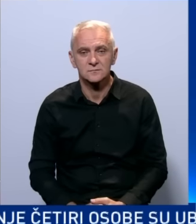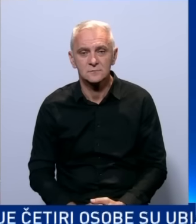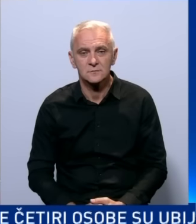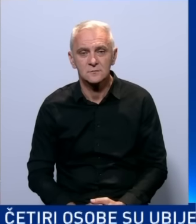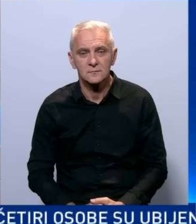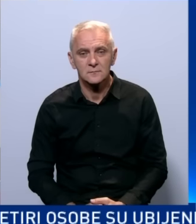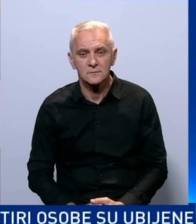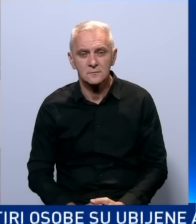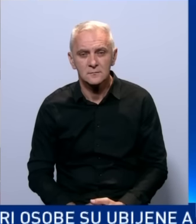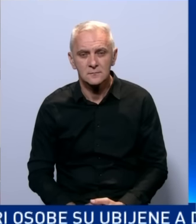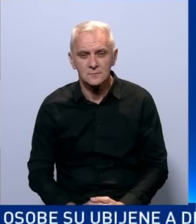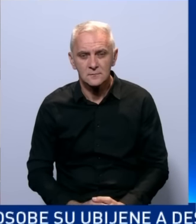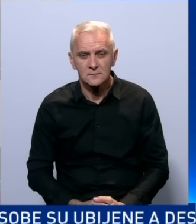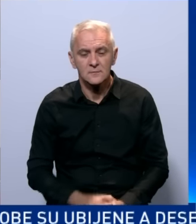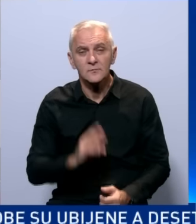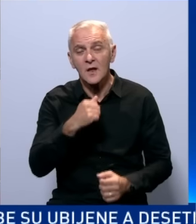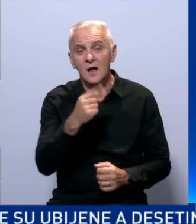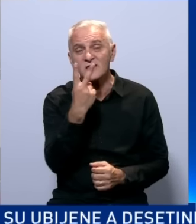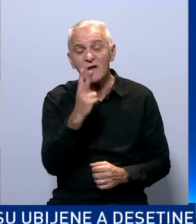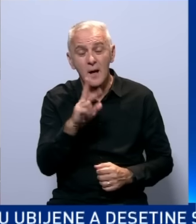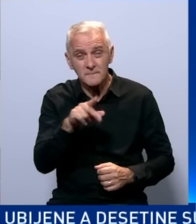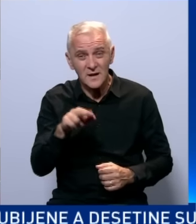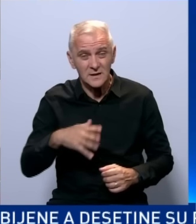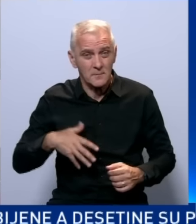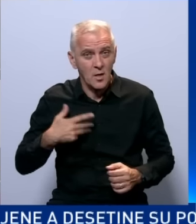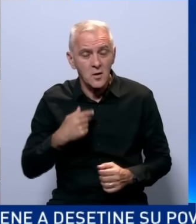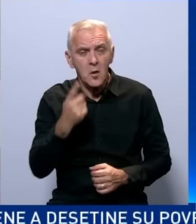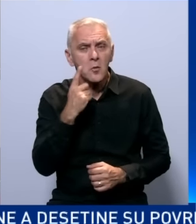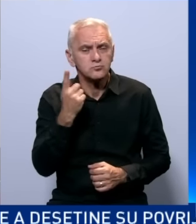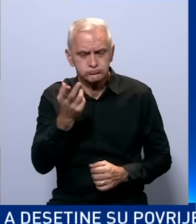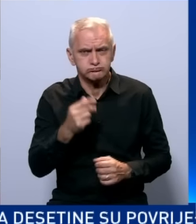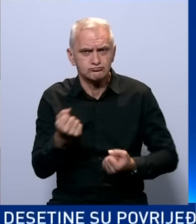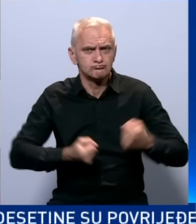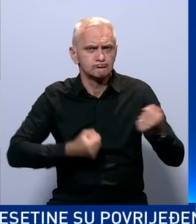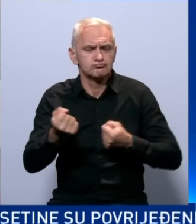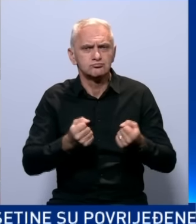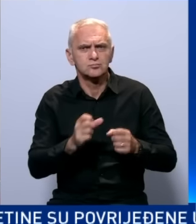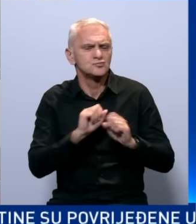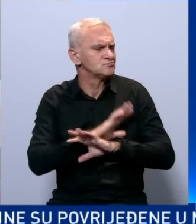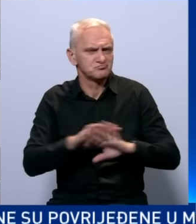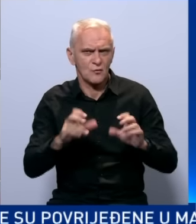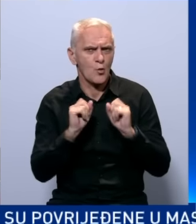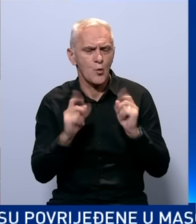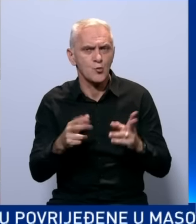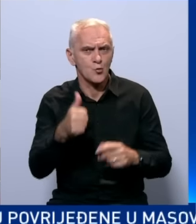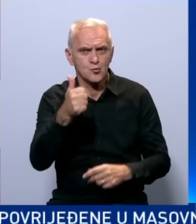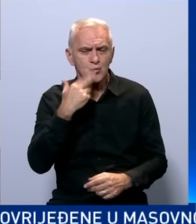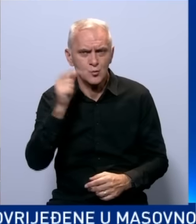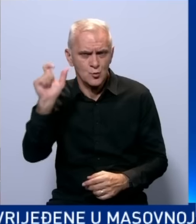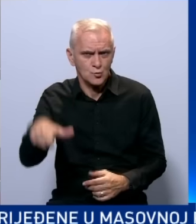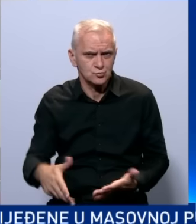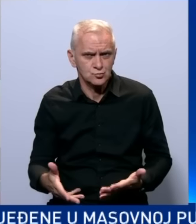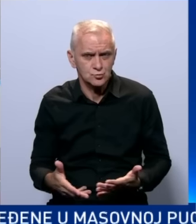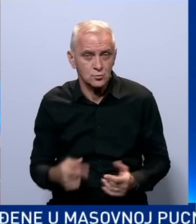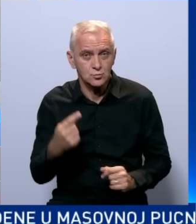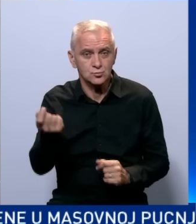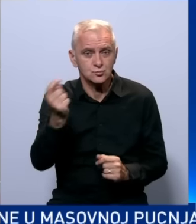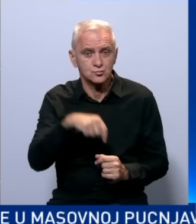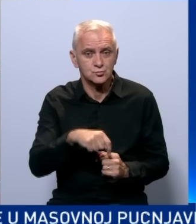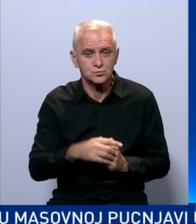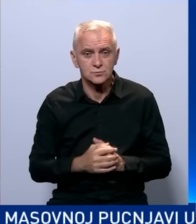sam imao 2 vozača, to jest 2 brata mlada, i momci su vozili uredno, bilo sve ok, dobro su momci, došlo im je